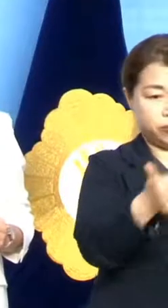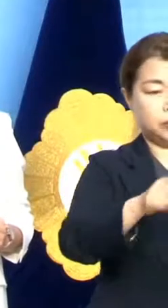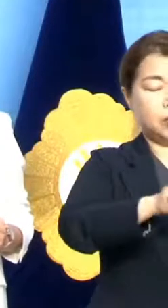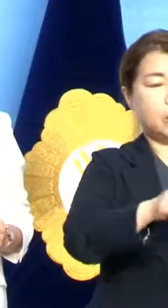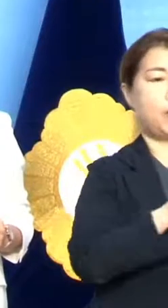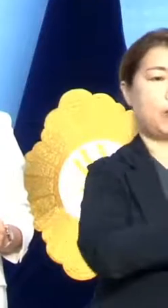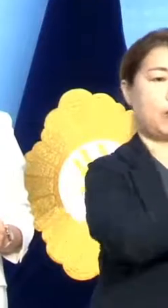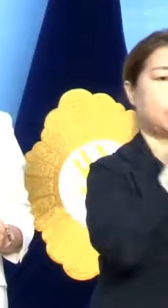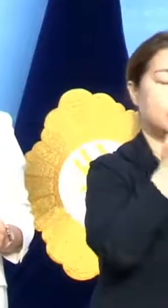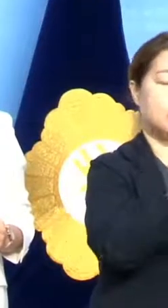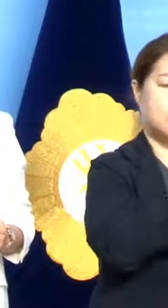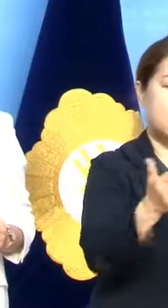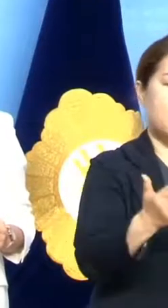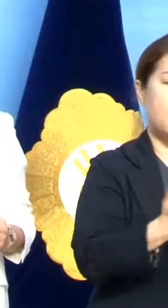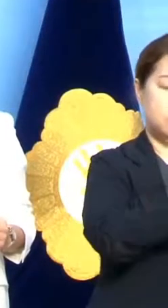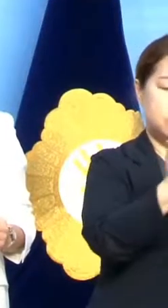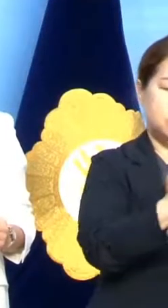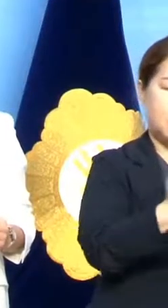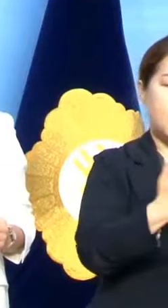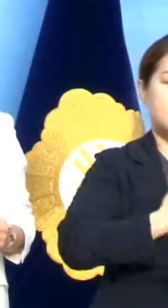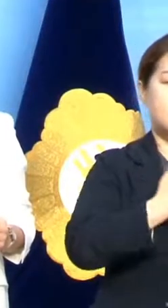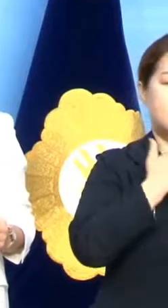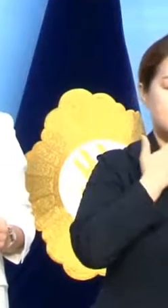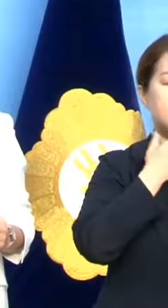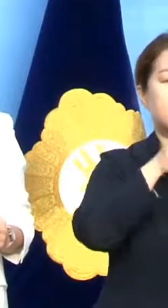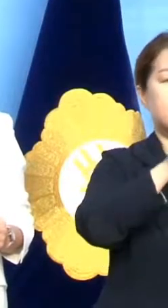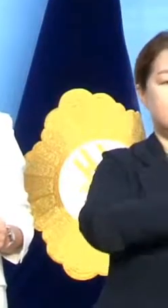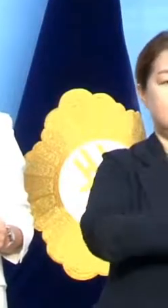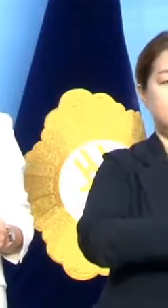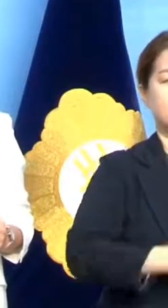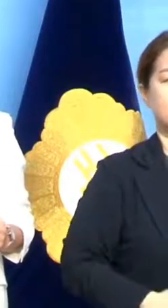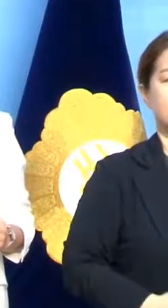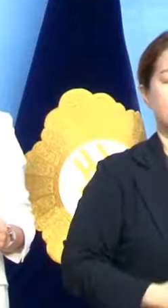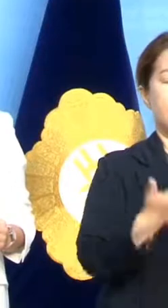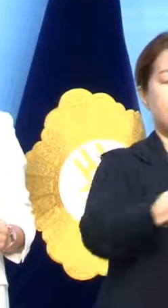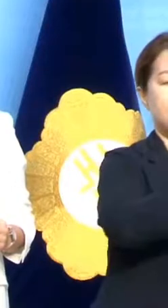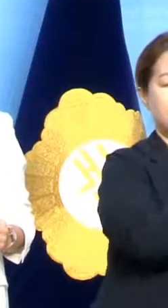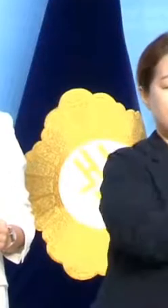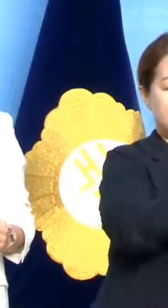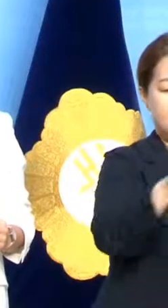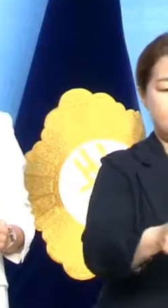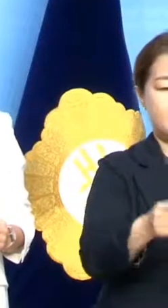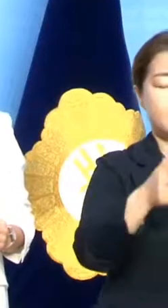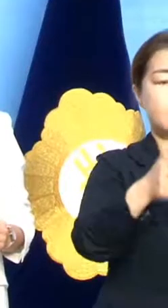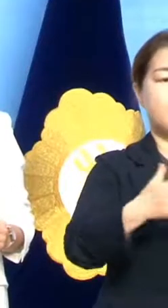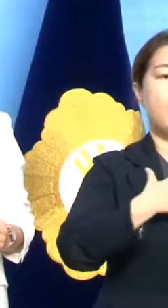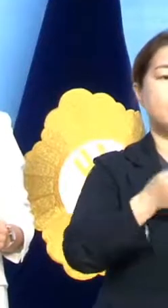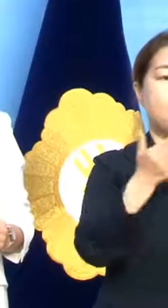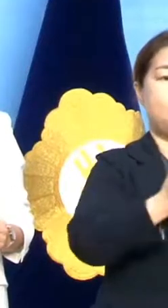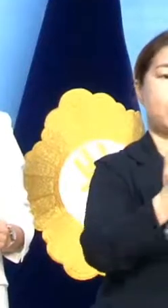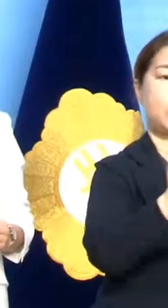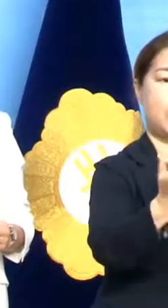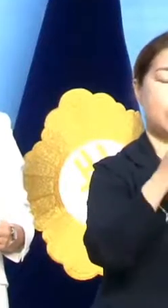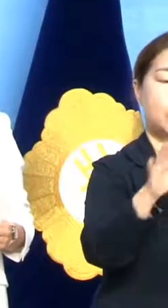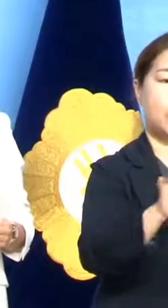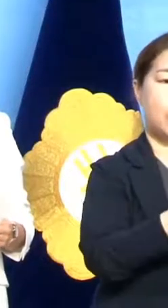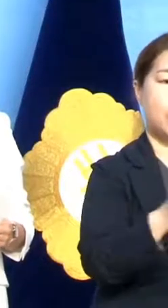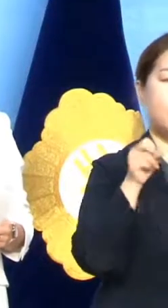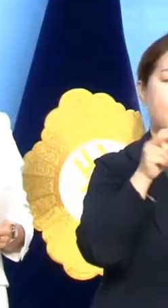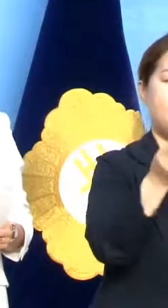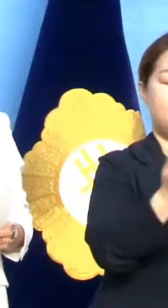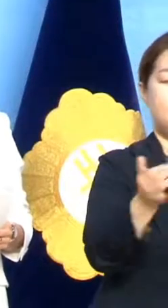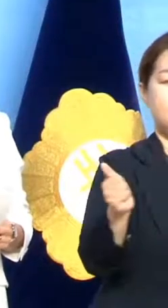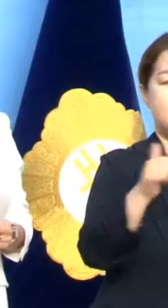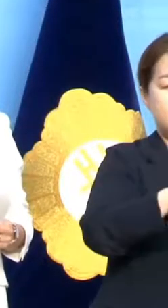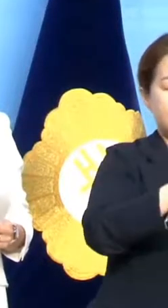발생한 불미스러운 사태 입니다 또한 노동부의 산하 기관인 산업 안전 공단 은 택배 노동자 인원을